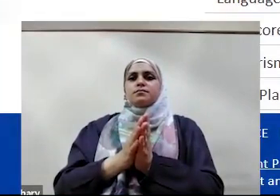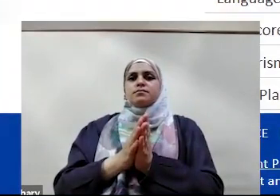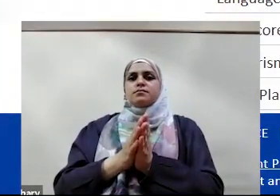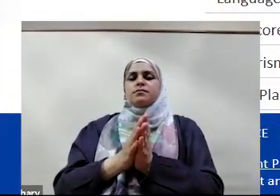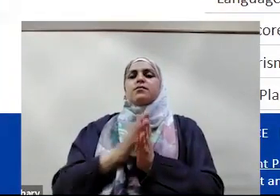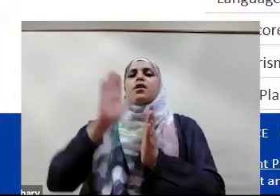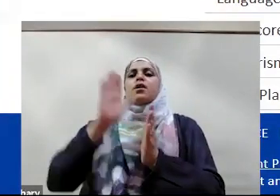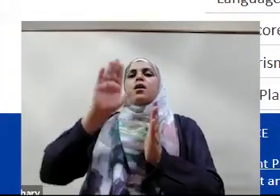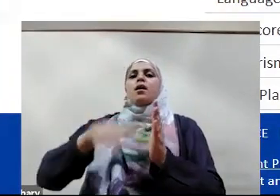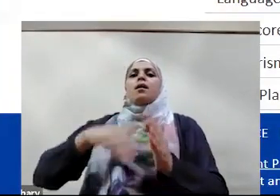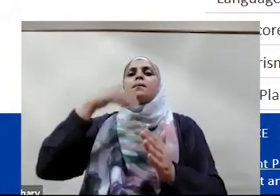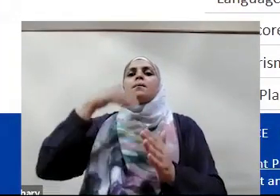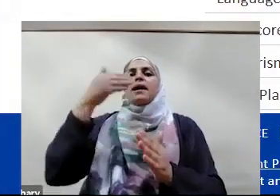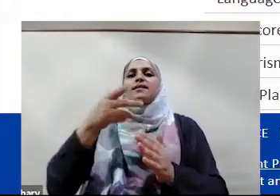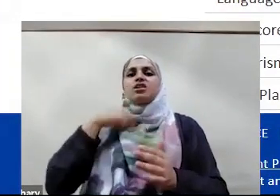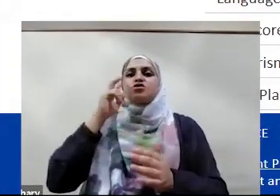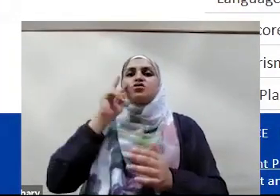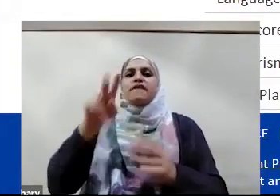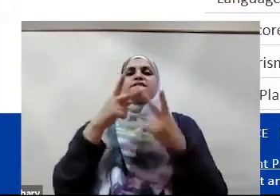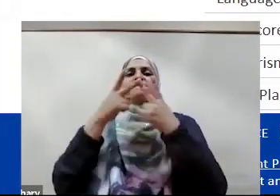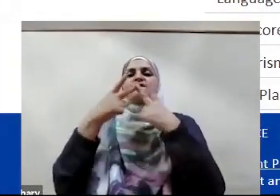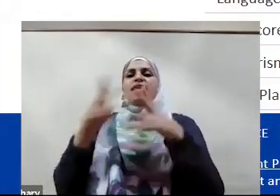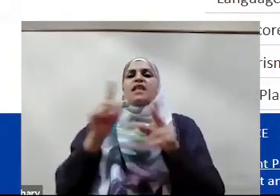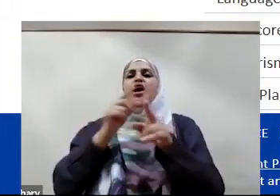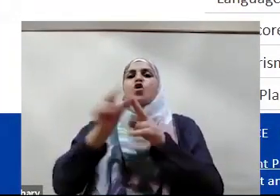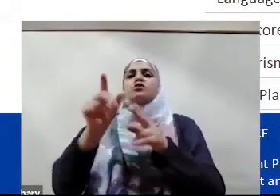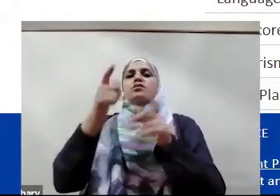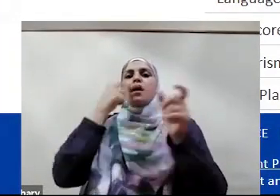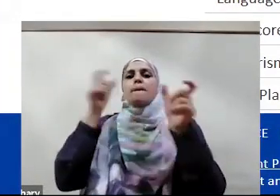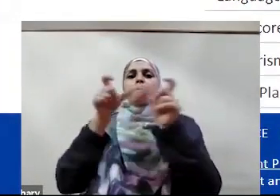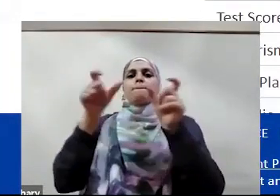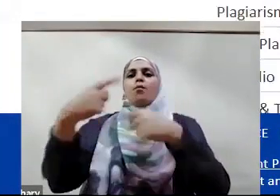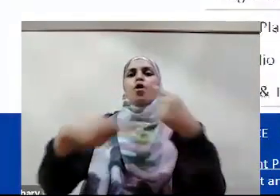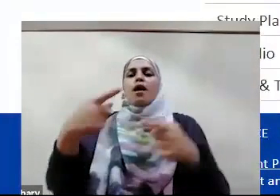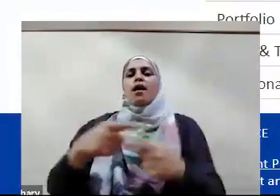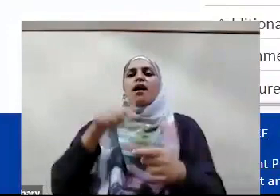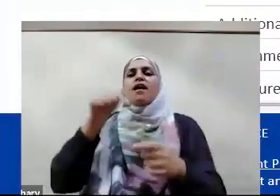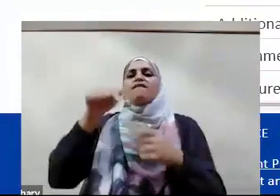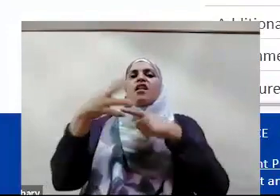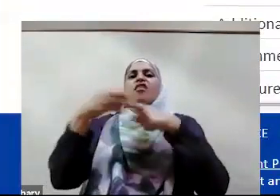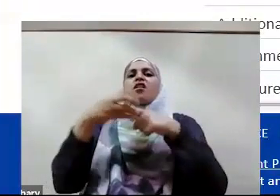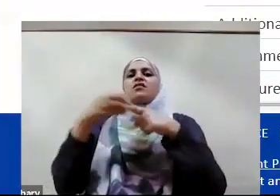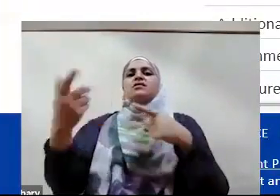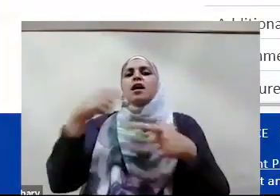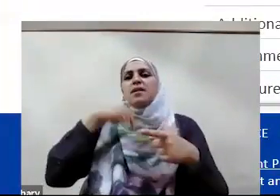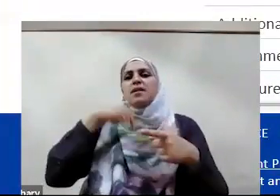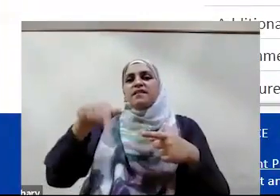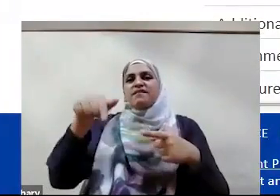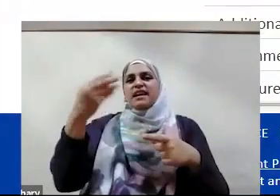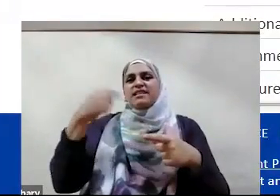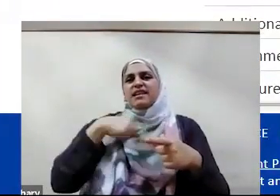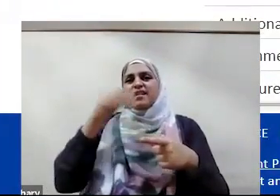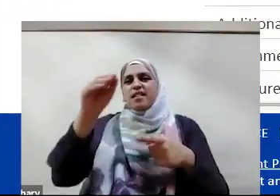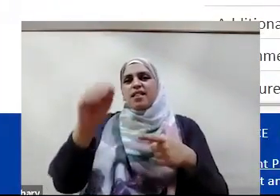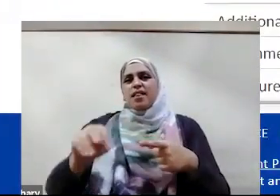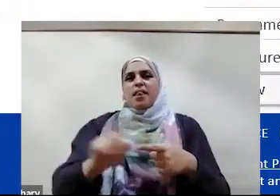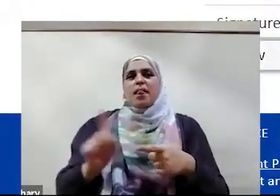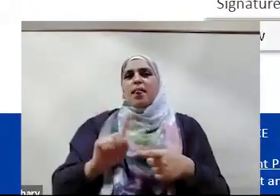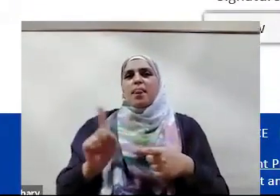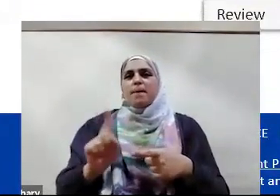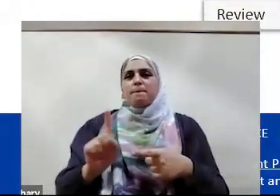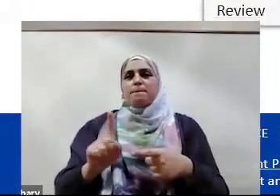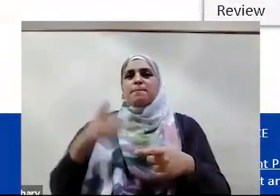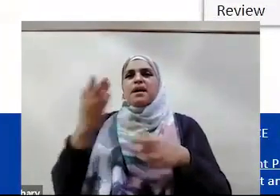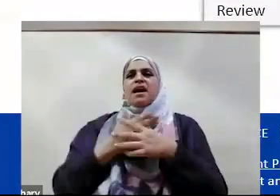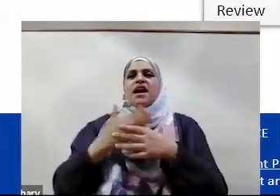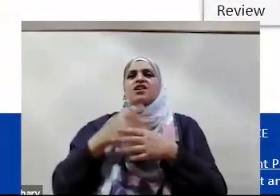وبعدين بقى هتلاقوا ان هو فتح لكم جزء مراجعة بكل حاجة ناقصة. فأنا مثلا في حاجات كتير أنا عملتهاش هنا لأن احنا بس بنجرب